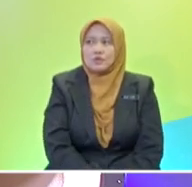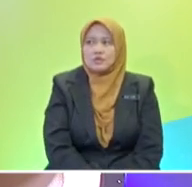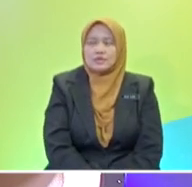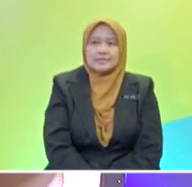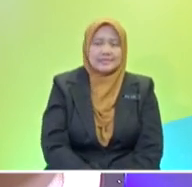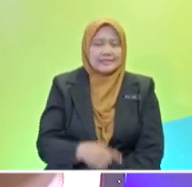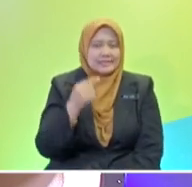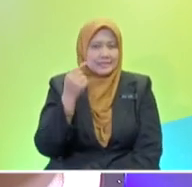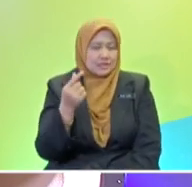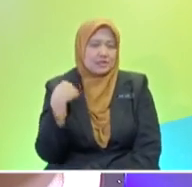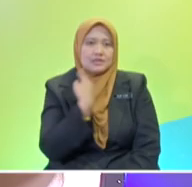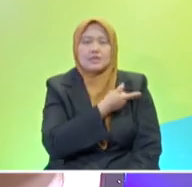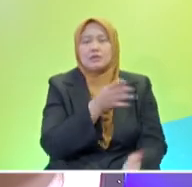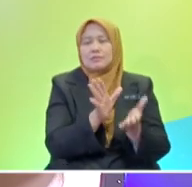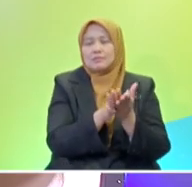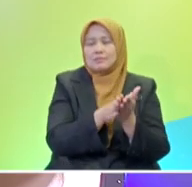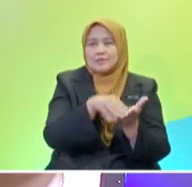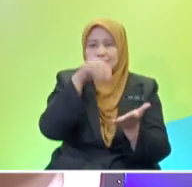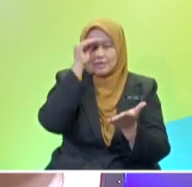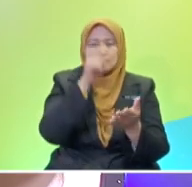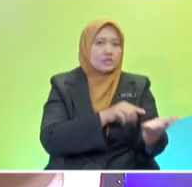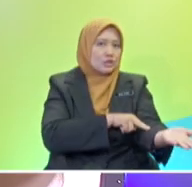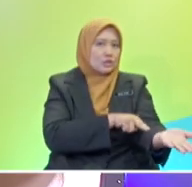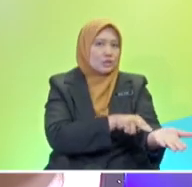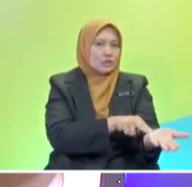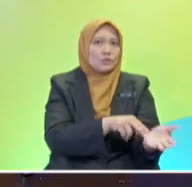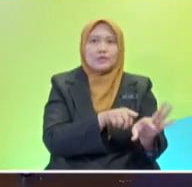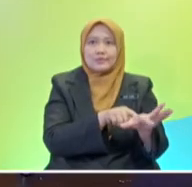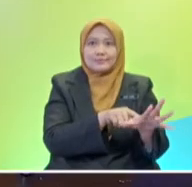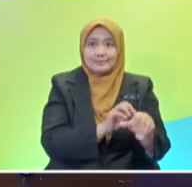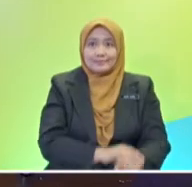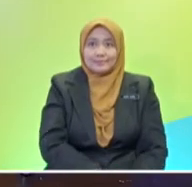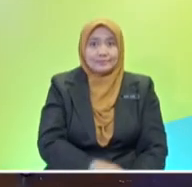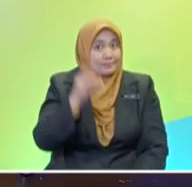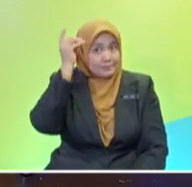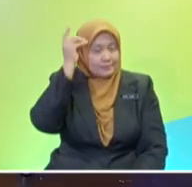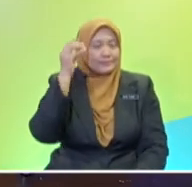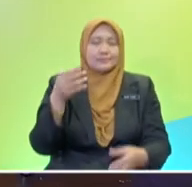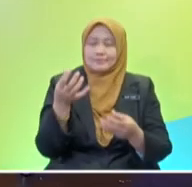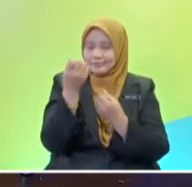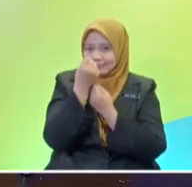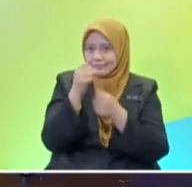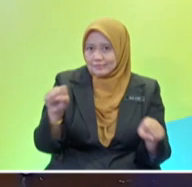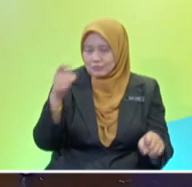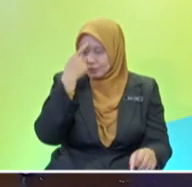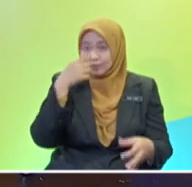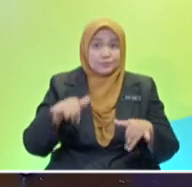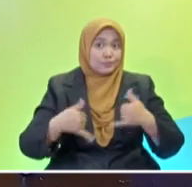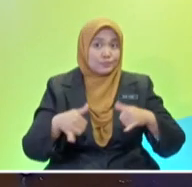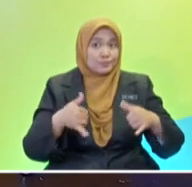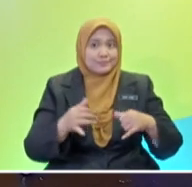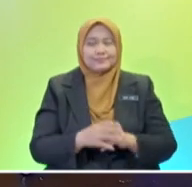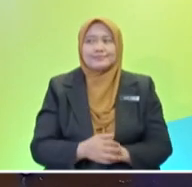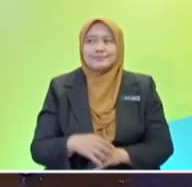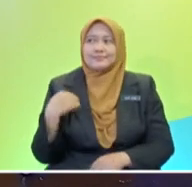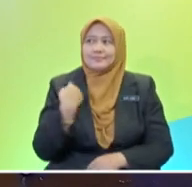tentang urat-urat daun. Okey. Sekarang Din, cikgu. Din dah sedia tak untuk main dengan cikgu? Saya masuk ke main. Okay.